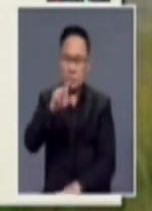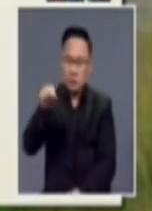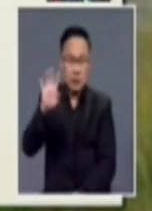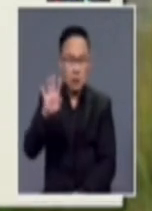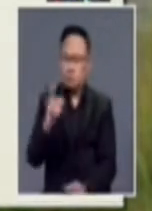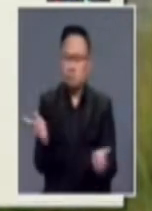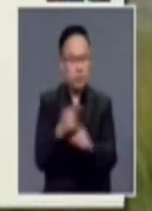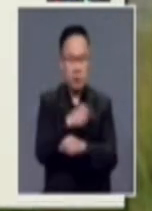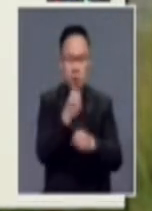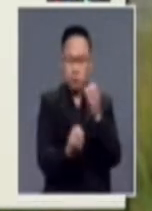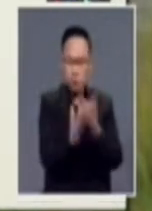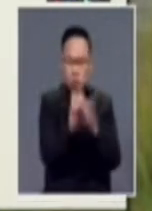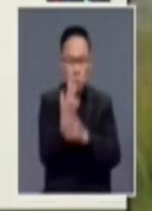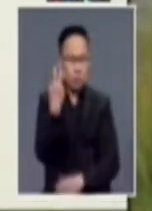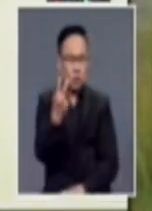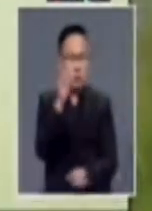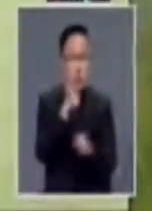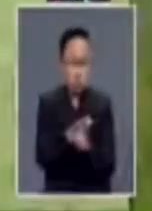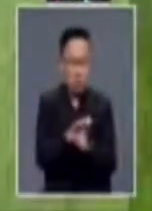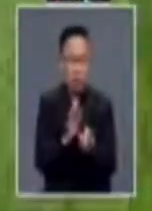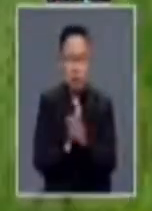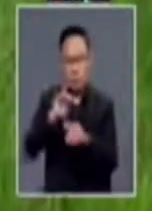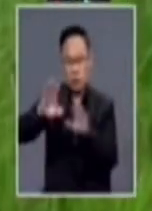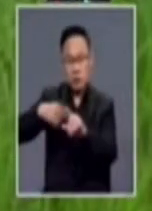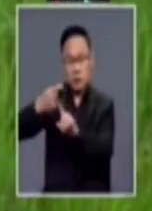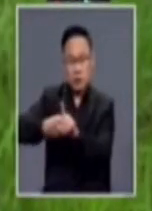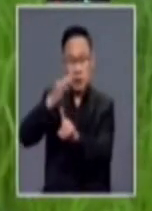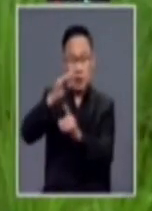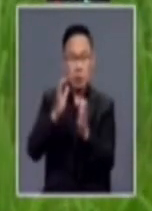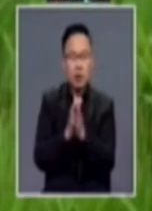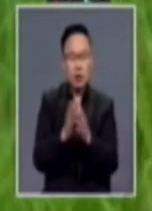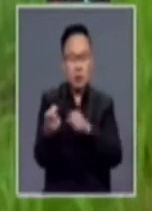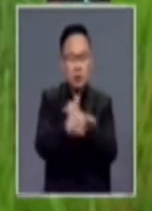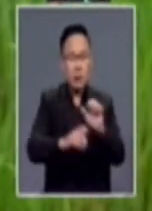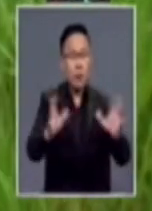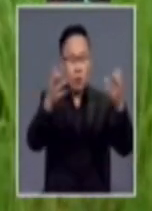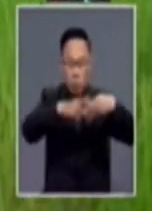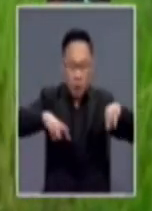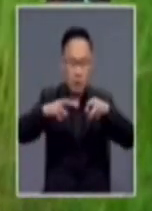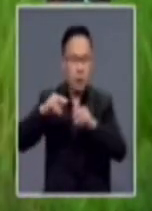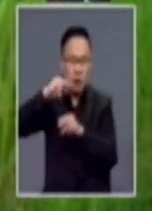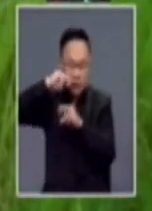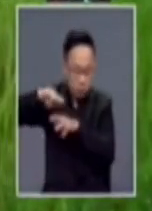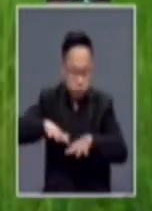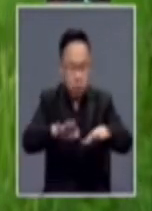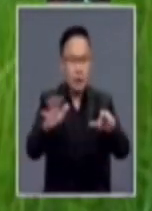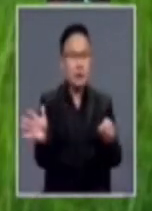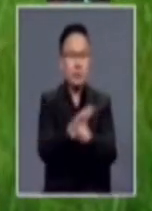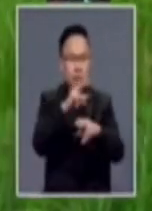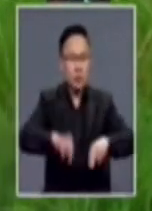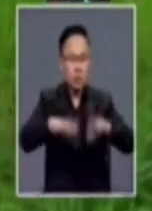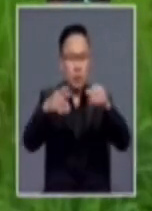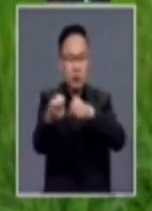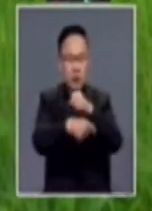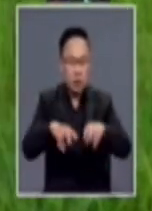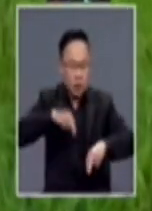เมื่อถึงฤดูน้ำหลากช่วงกลางเดือนกันยายนจะปล่อยน้ำเข้าสู่แปลงนาพร้อมปล่อยปลาเลี้ยงเข้าไปในพื้นที่ให้เกิดความอุดม